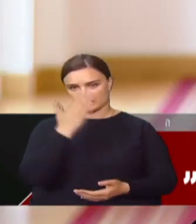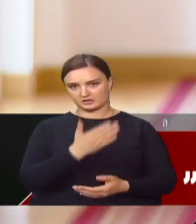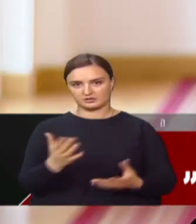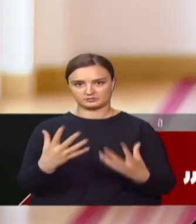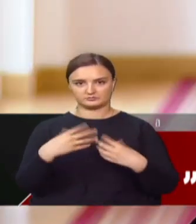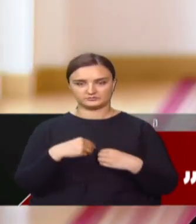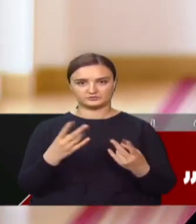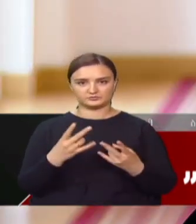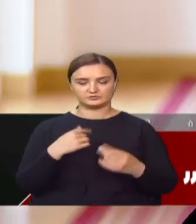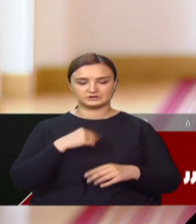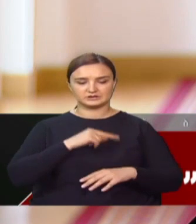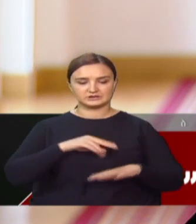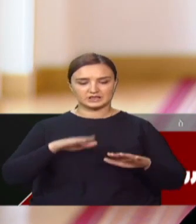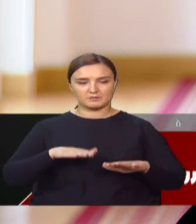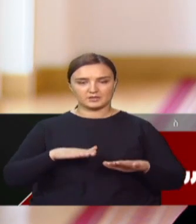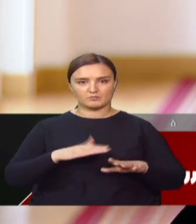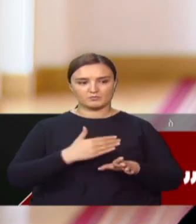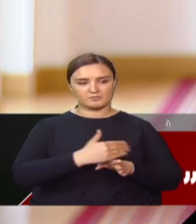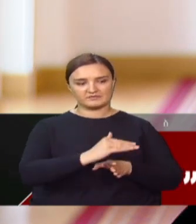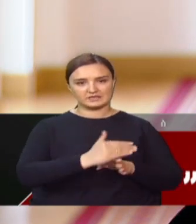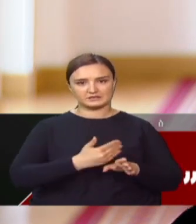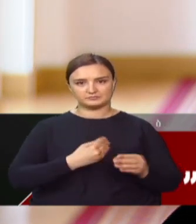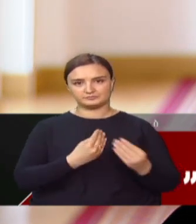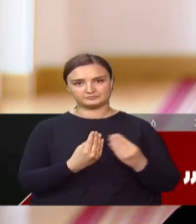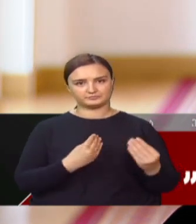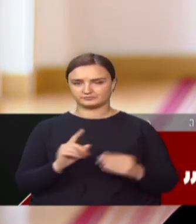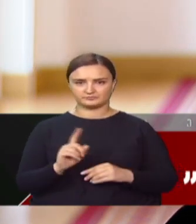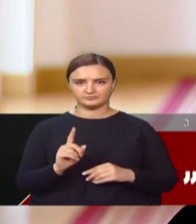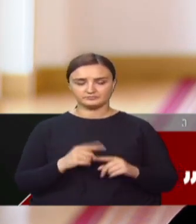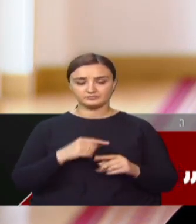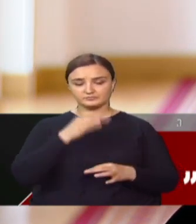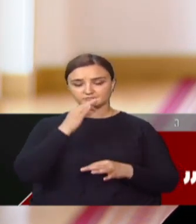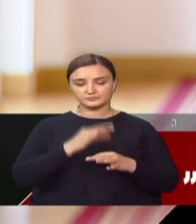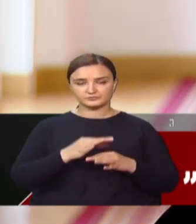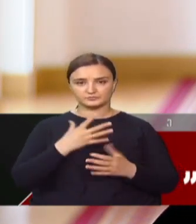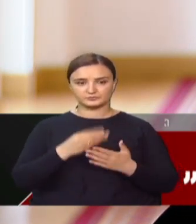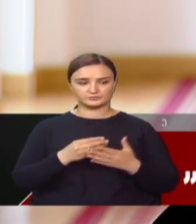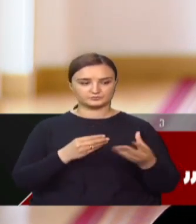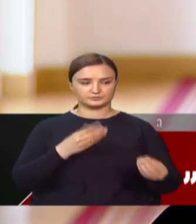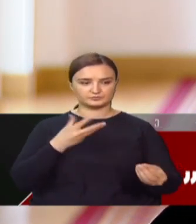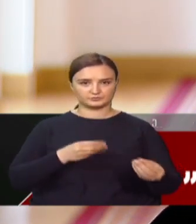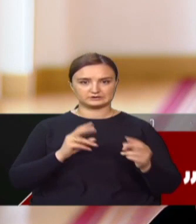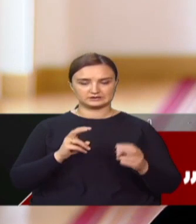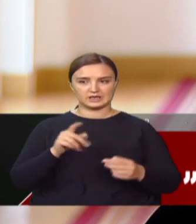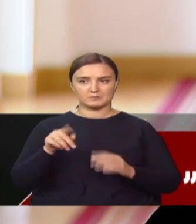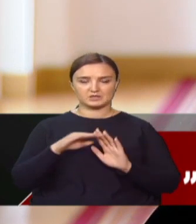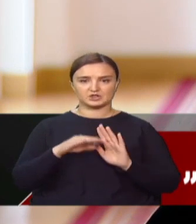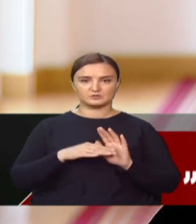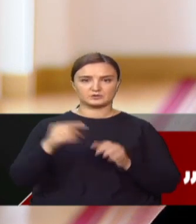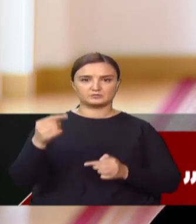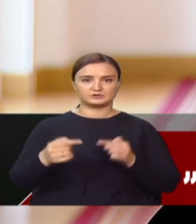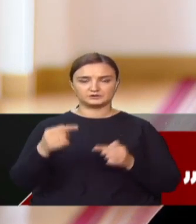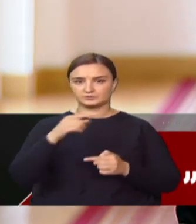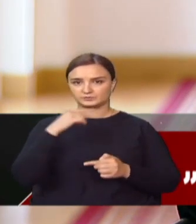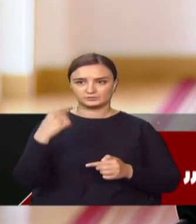არანაირ თანამდებობას არ ვინაწილებთ, ვინაწილებთ პასუხისმგებლობებს ბრძოლის ამ რეჟიმთან, ბრძოლის დროს, რუსულ